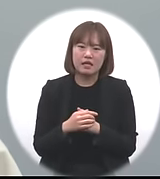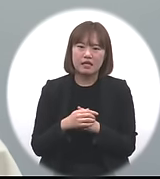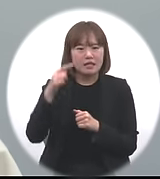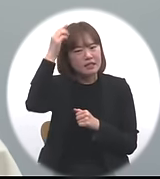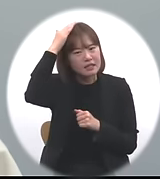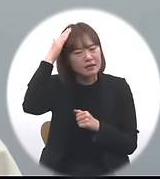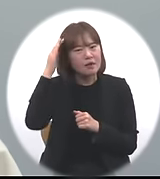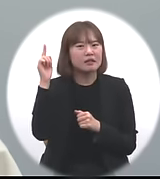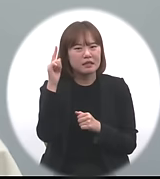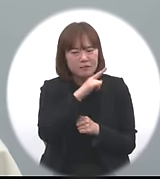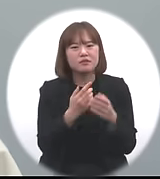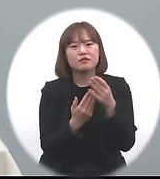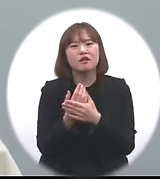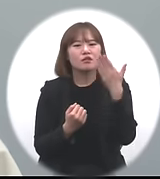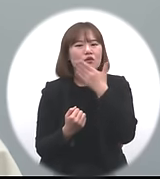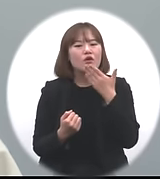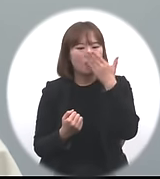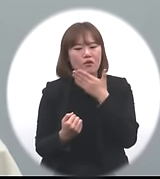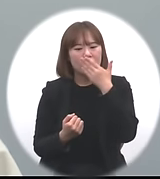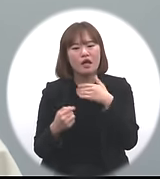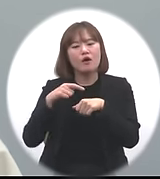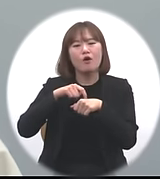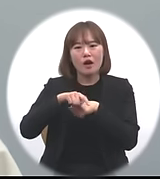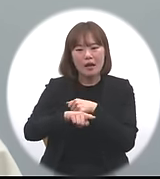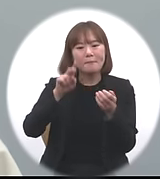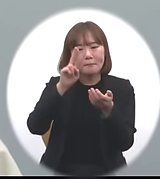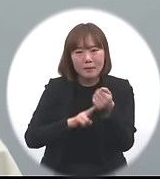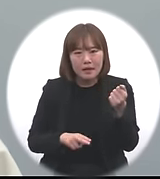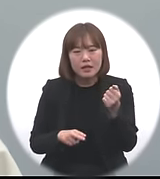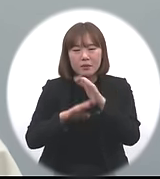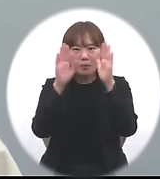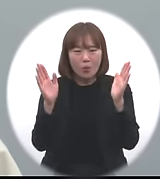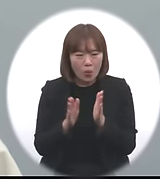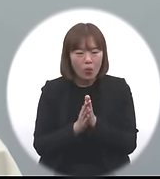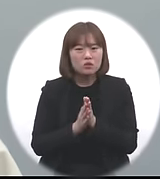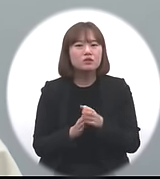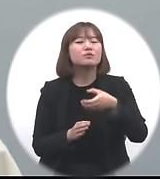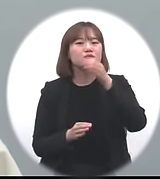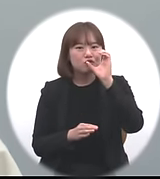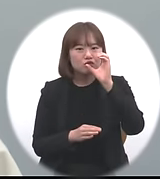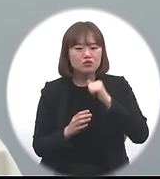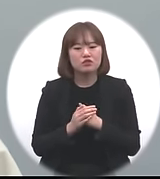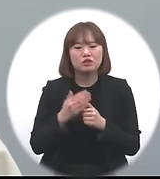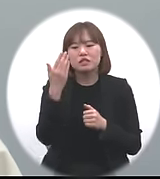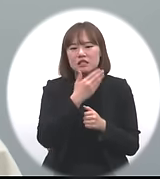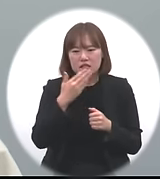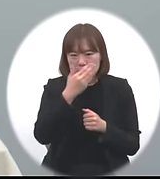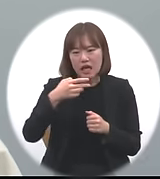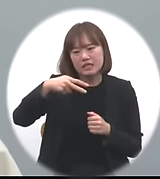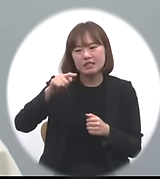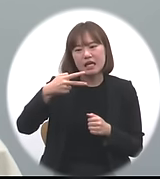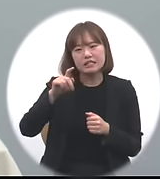그냥 시커멓게 나쁘게 생겼습니다. 설탕 덩어리인 거죠. 근데 그 외에 상업적으로 팔고 있는 모든